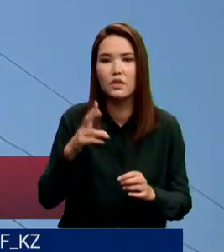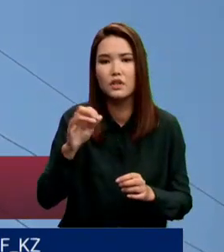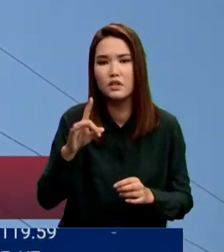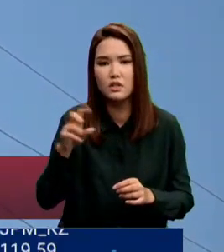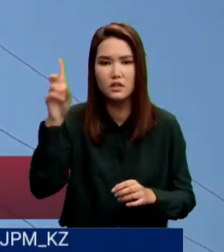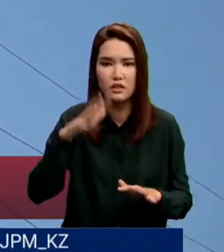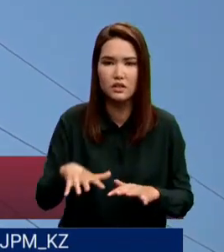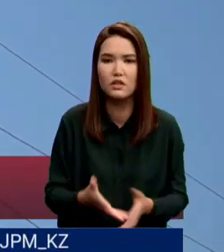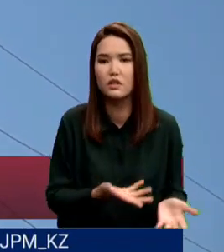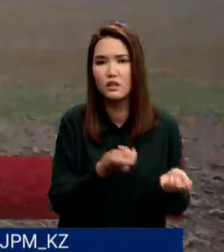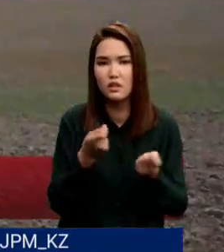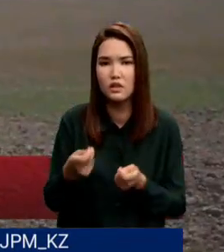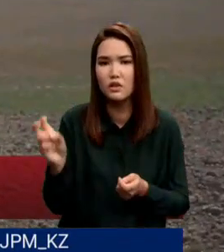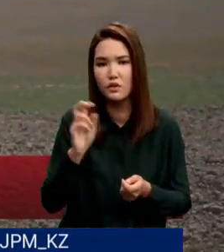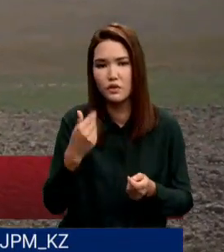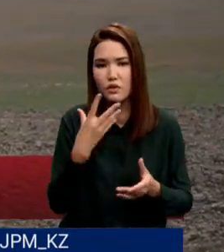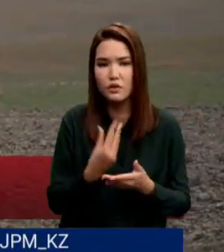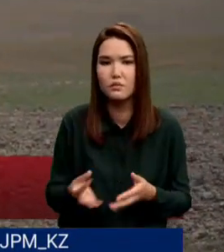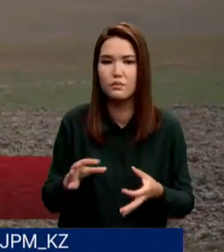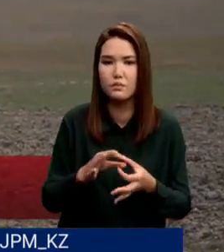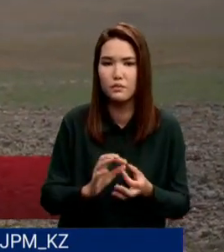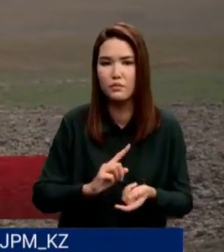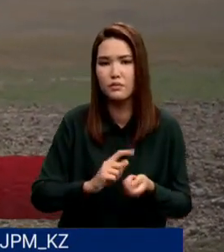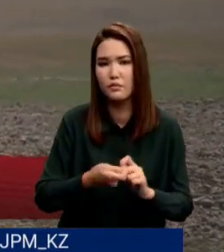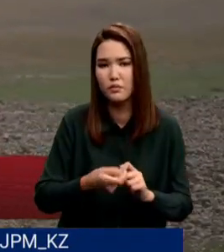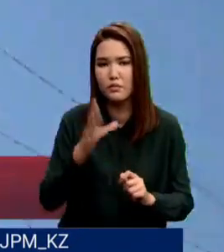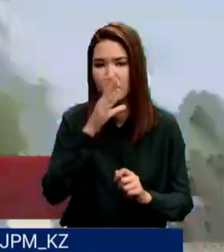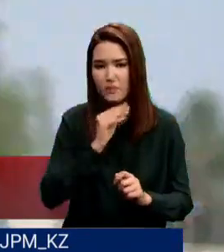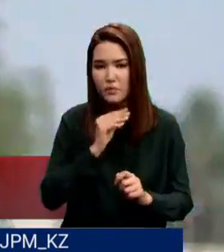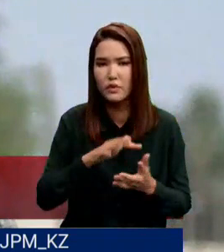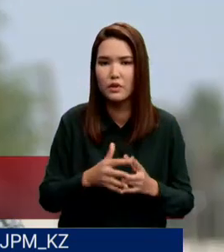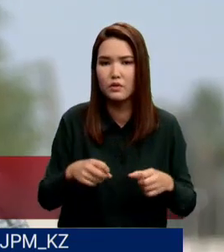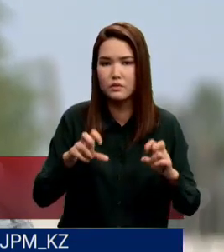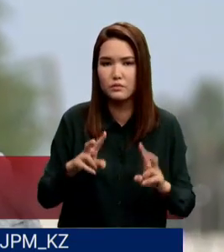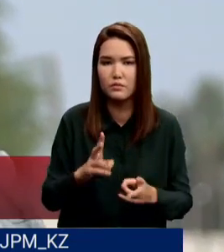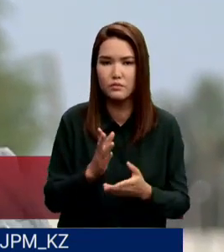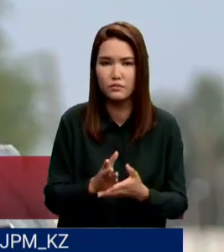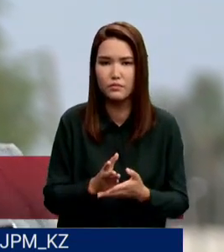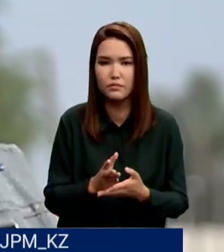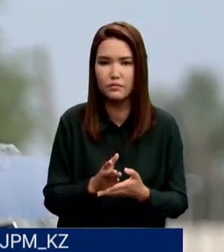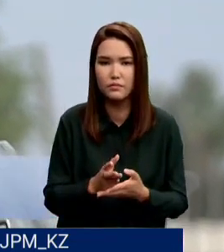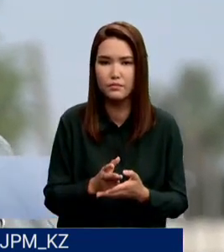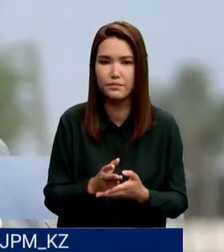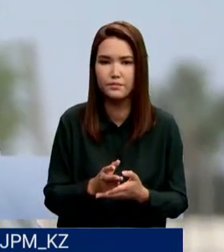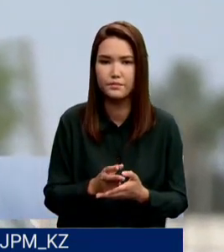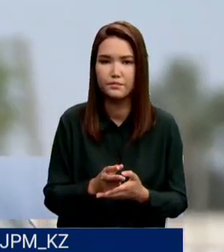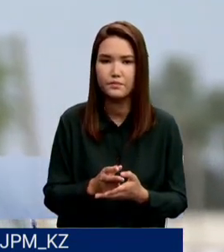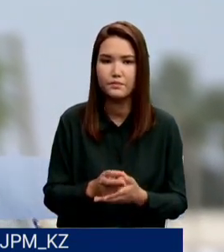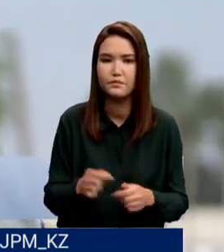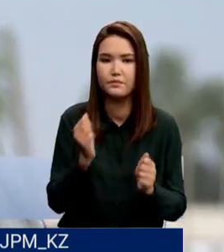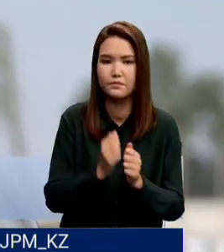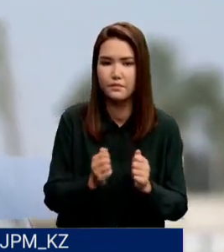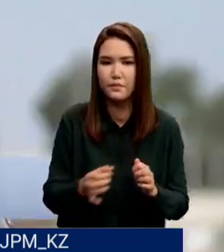өтпелі кезеңде қуат көзіне қажетті барлық құрылғылар мен сымдар қолды болған. Қырғызстаннан тәуелді болып алып жатырмыз. Ең